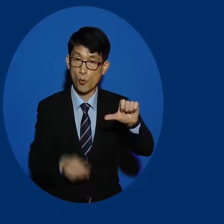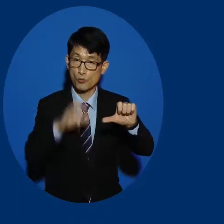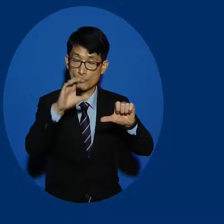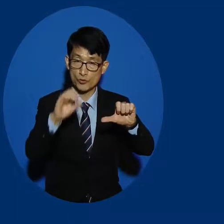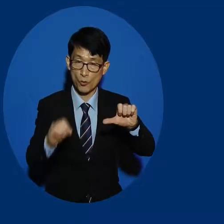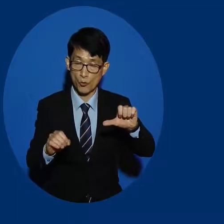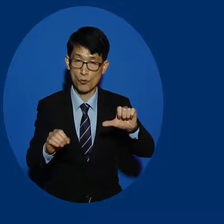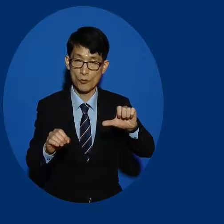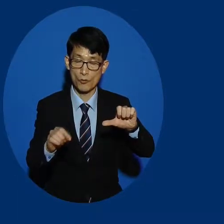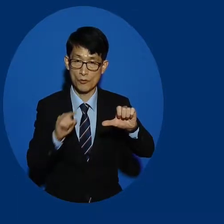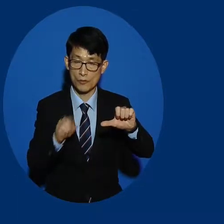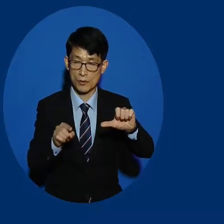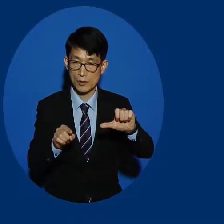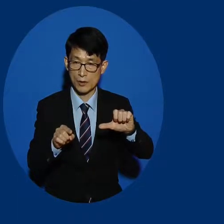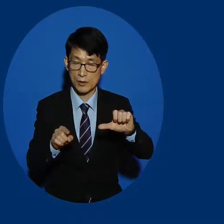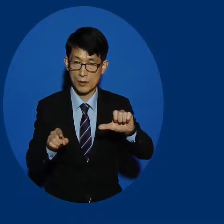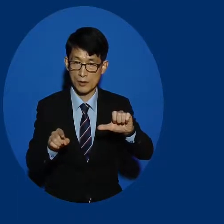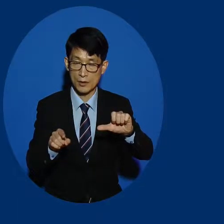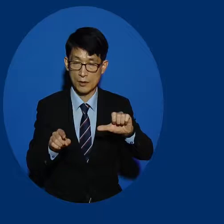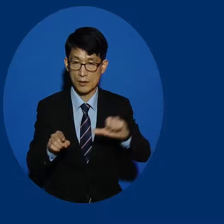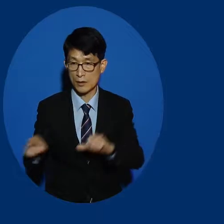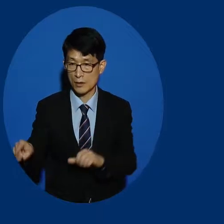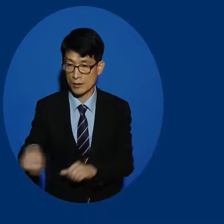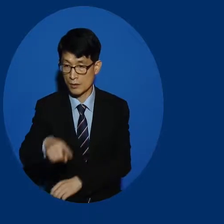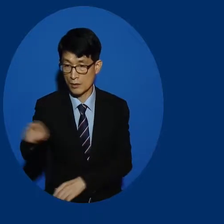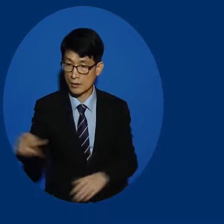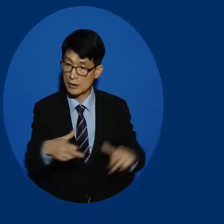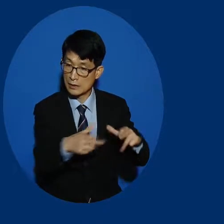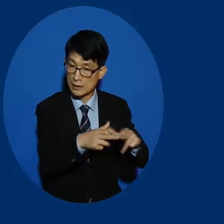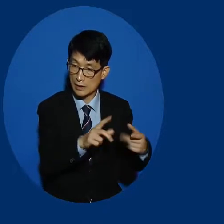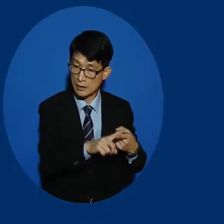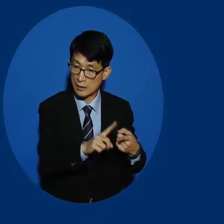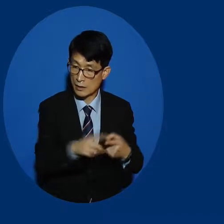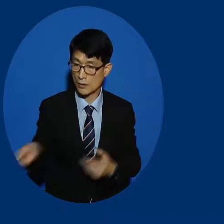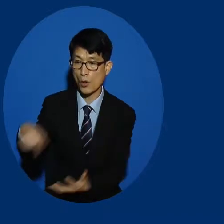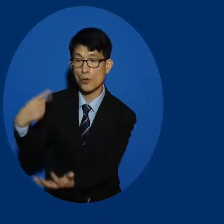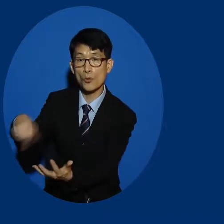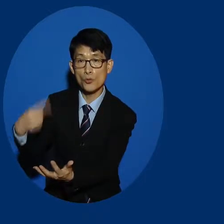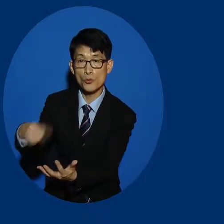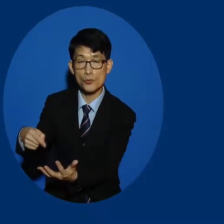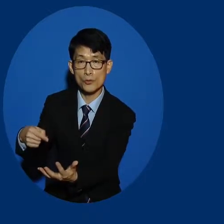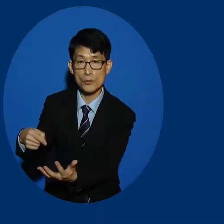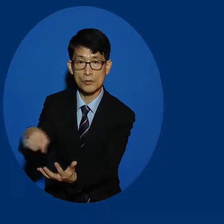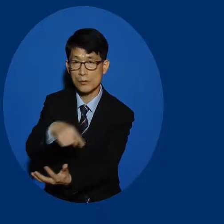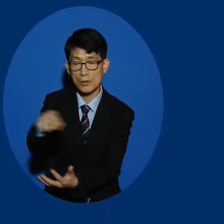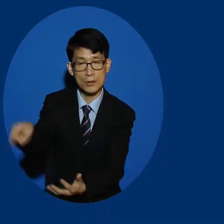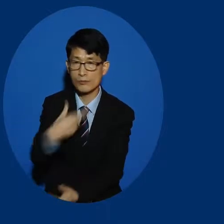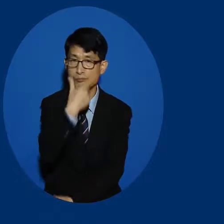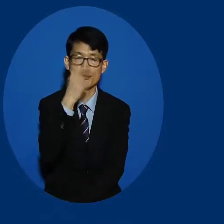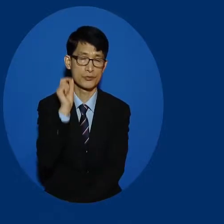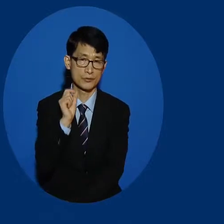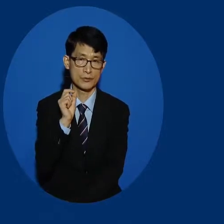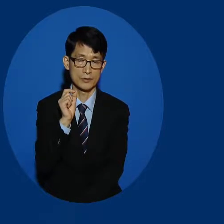95%의 비장애인에 대한 장애 이해 교육에 굉장히 소홀해 왔어요.